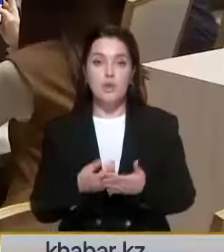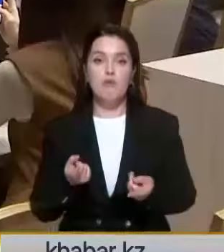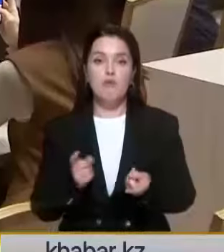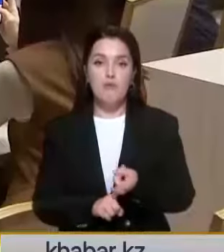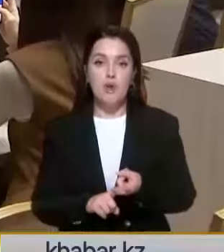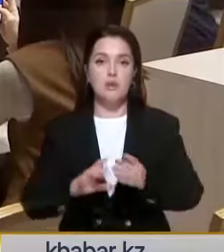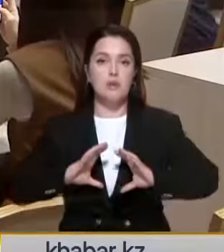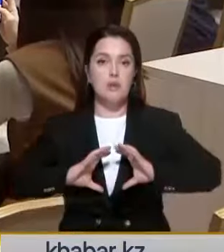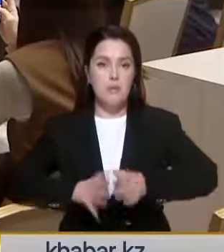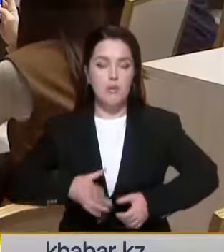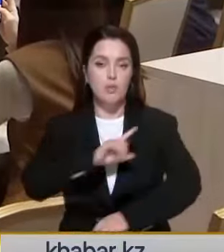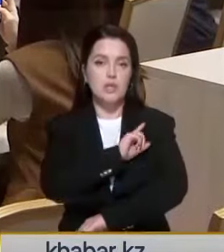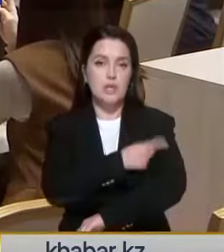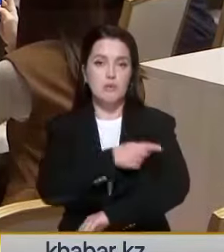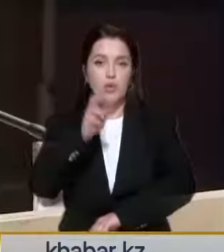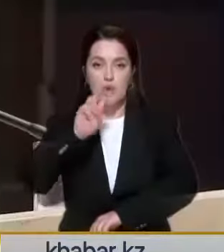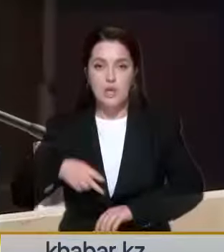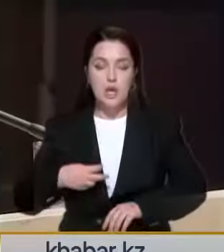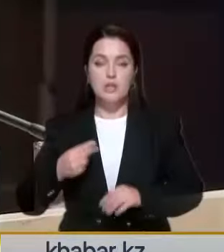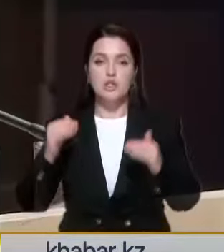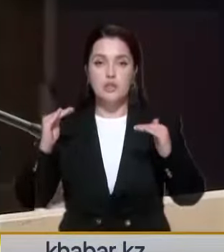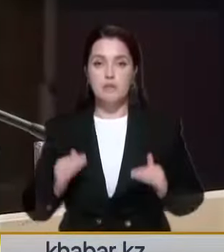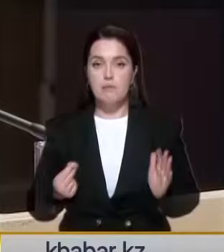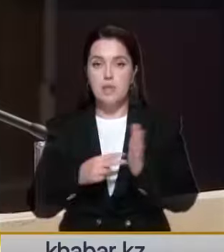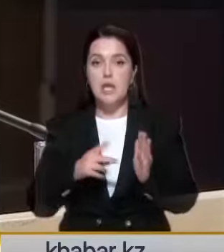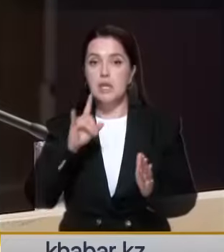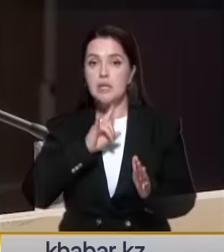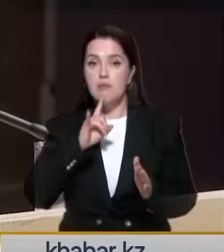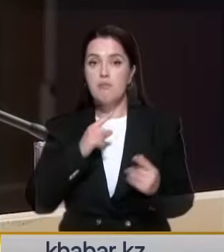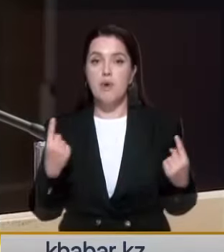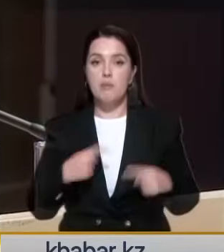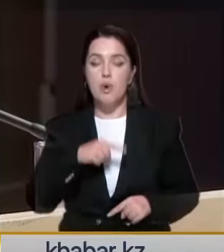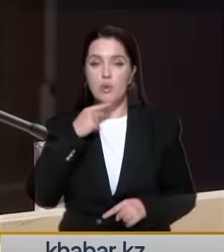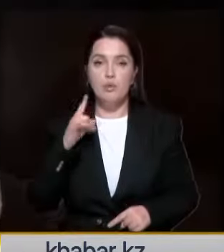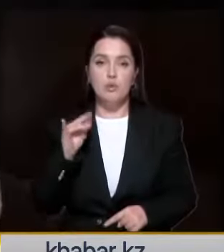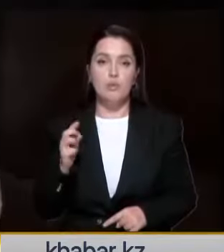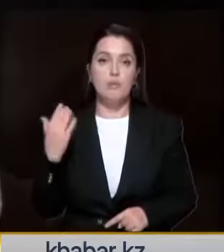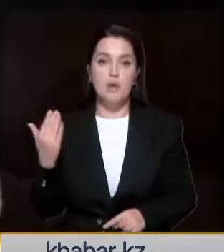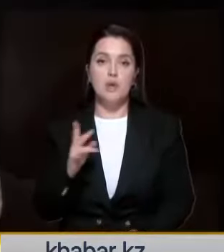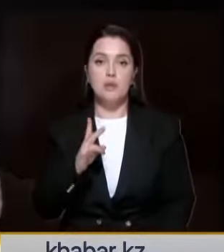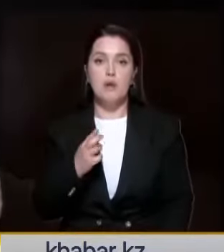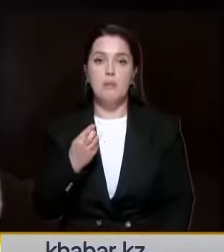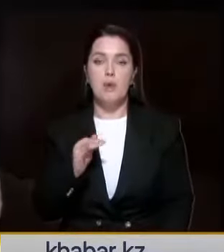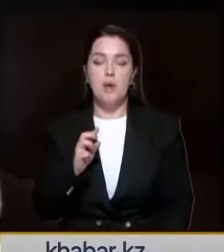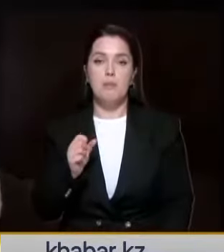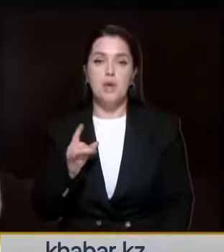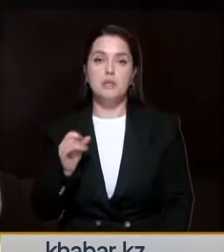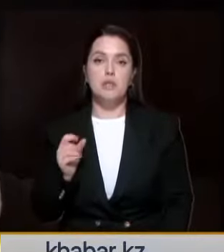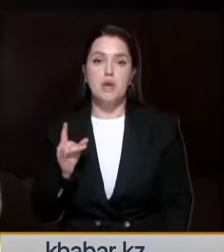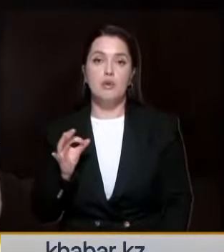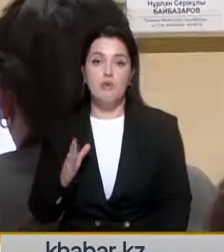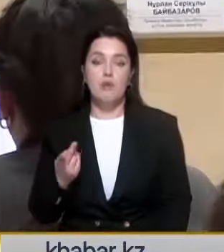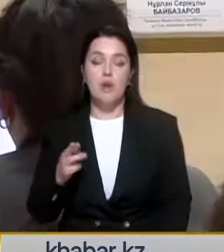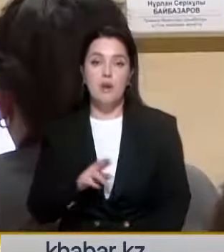валюты связано с глобальным усилением доллара, снижением цен на нефть и падением российского рубля, подчеркнул Нурлан Байбазаров.